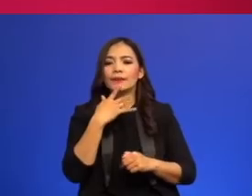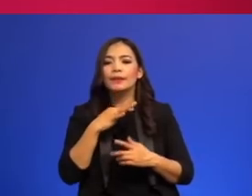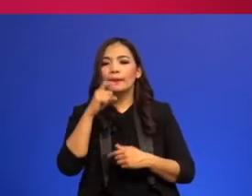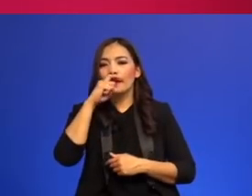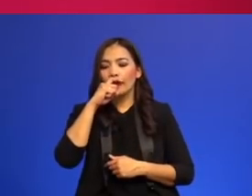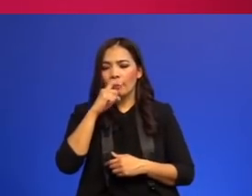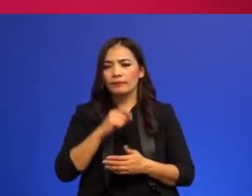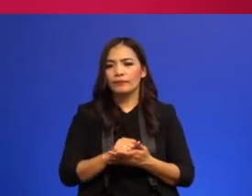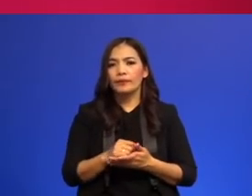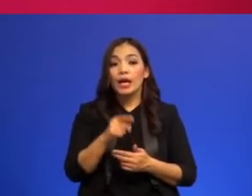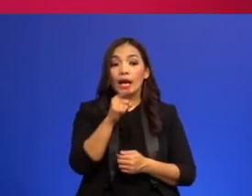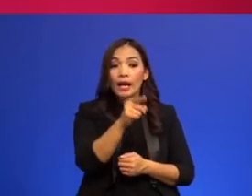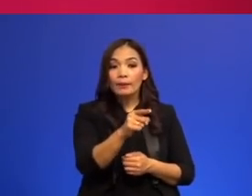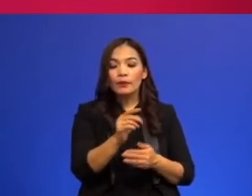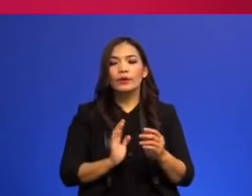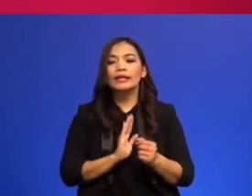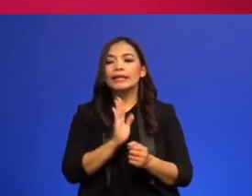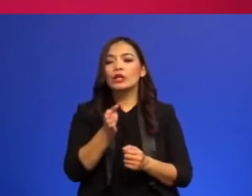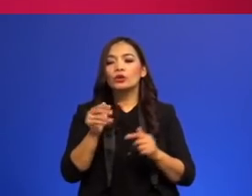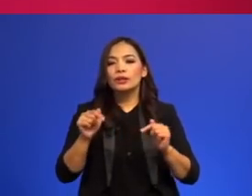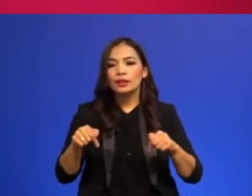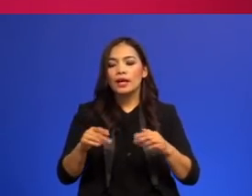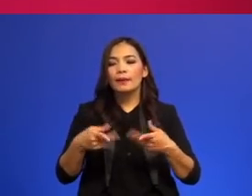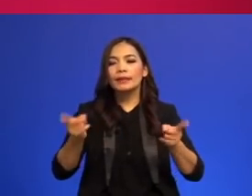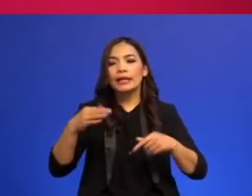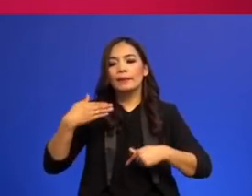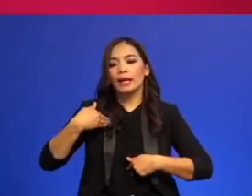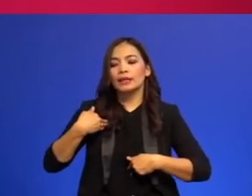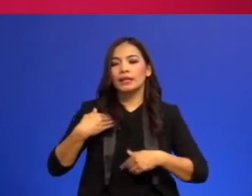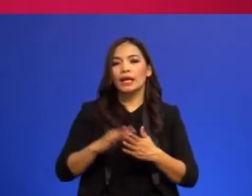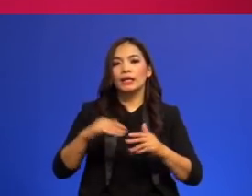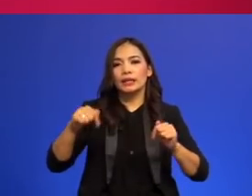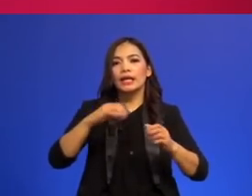papanya. Kamu ikut aku di, kamu jadi pengacara di